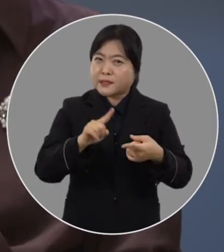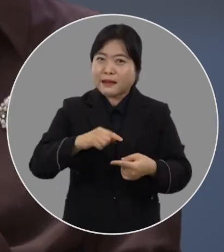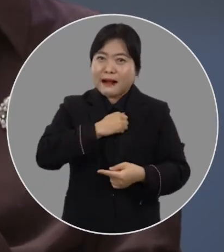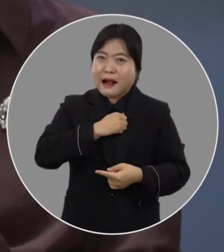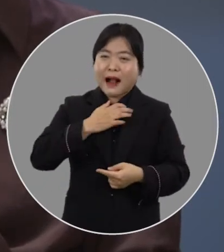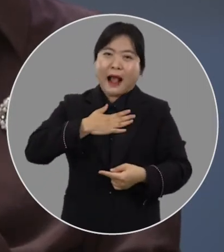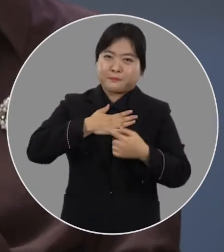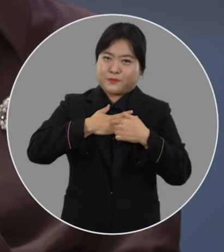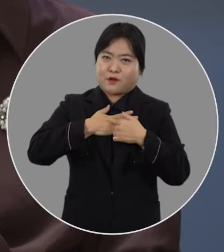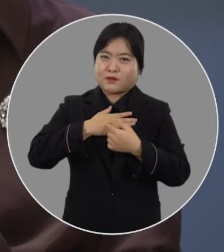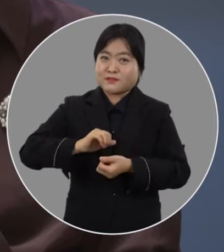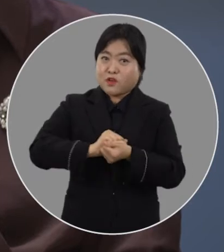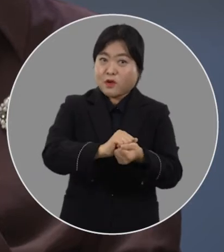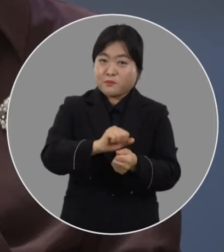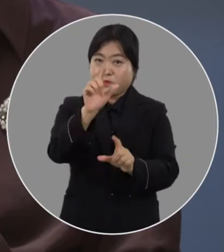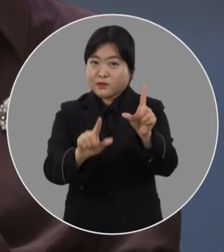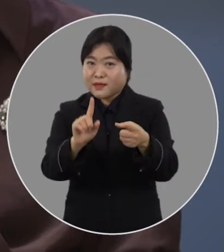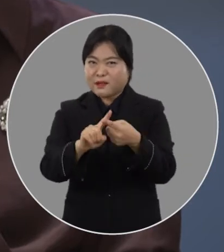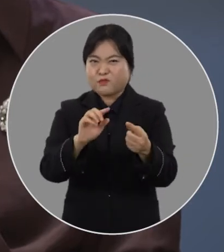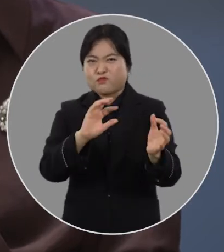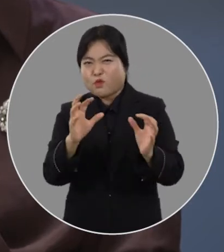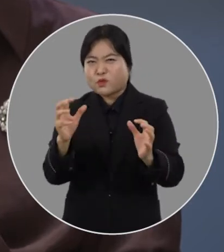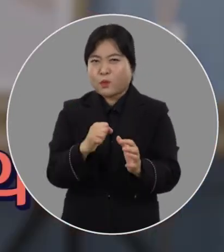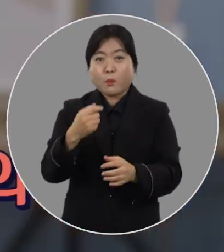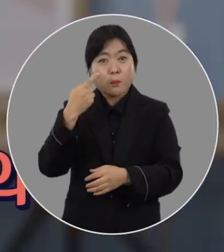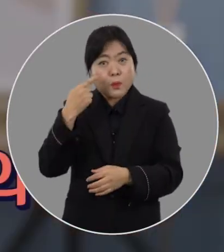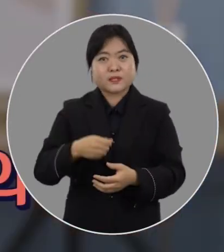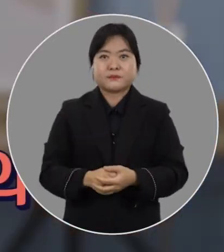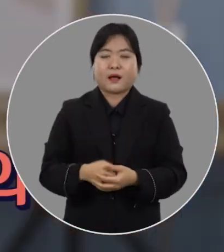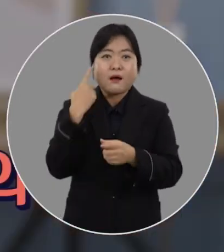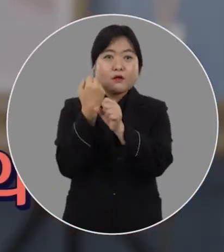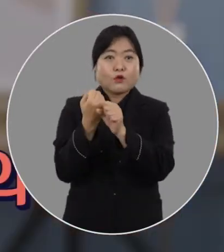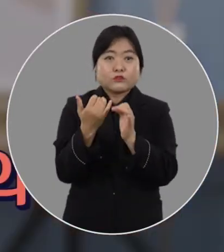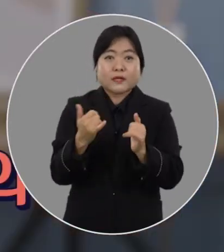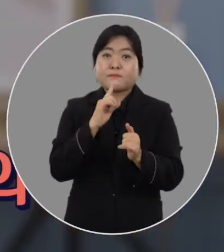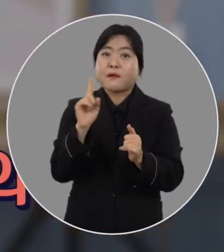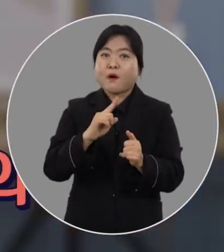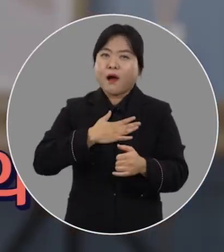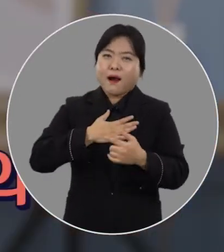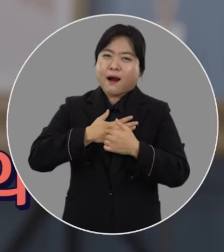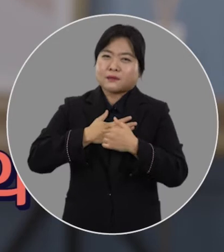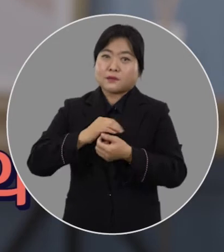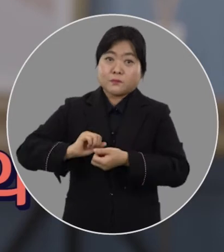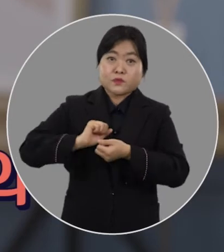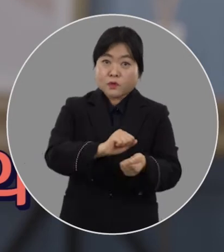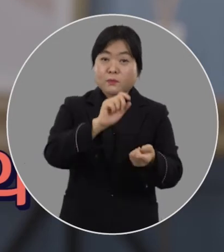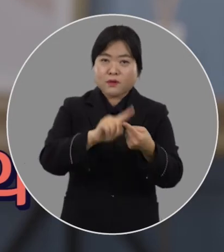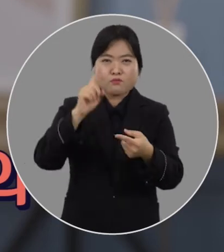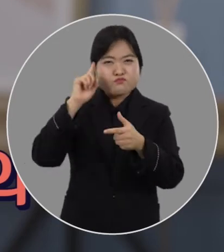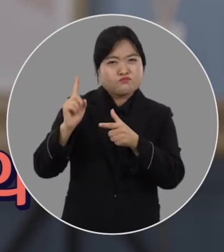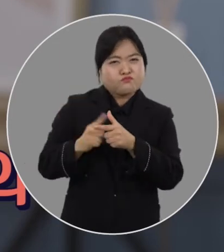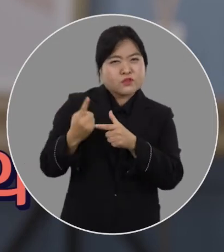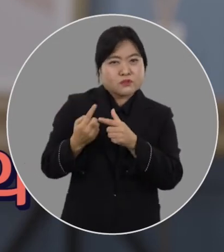감정전염 현상에 대한 논의를 통해서 한번 짚어보겠습니다. 연구자들에 따르면 감정전염은